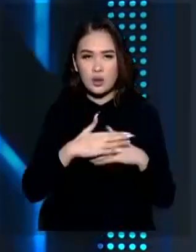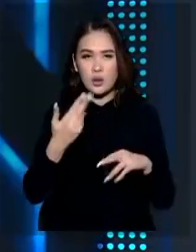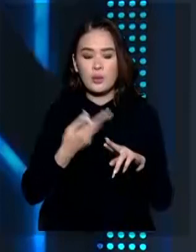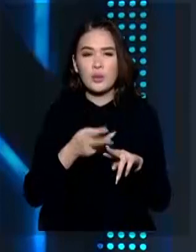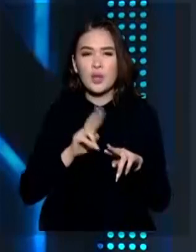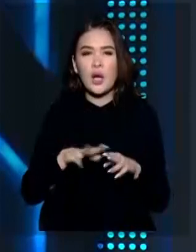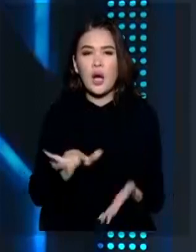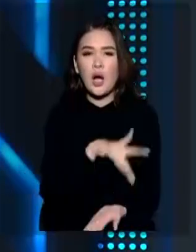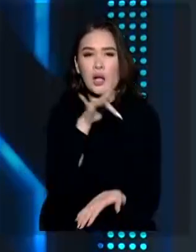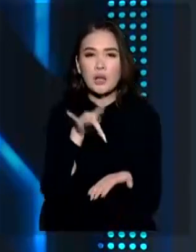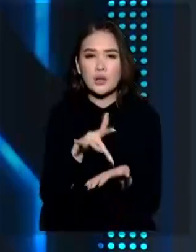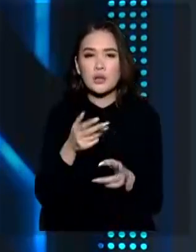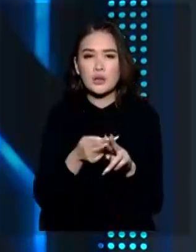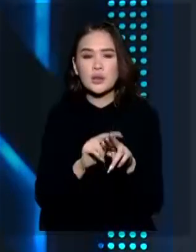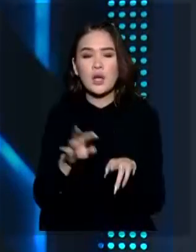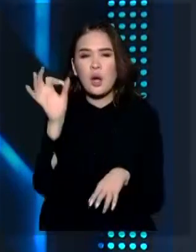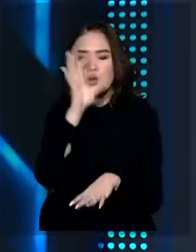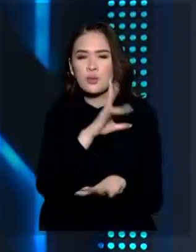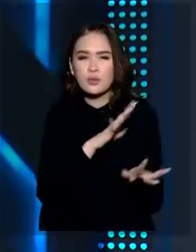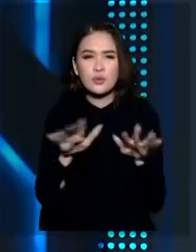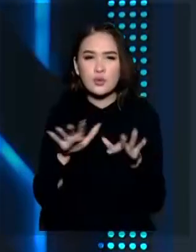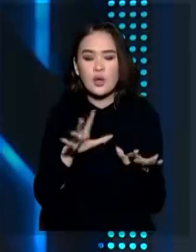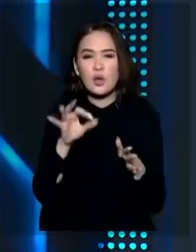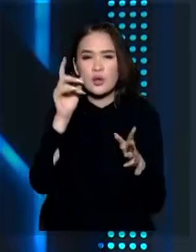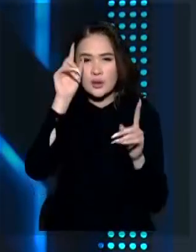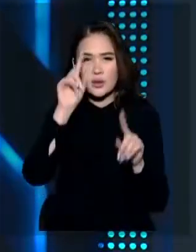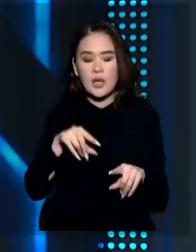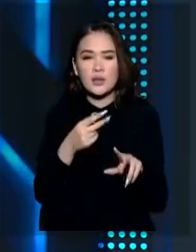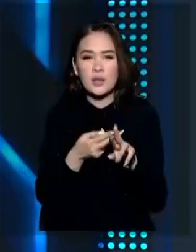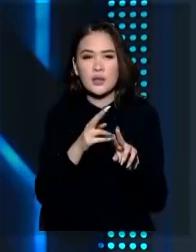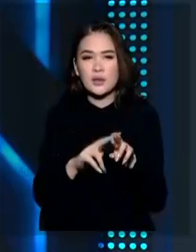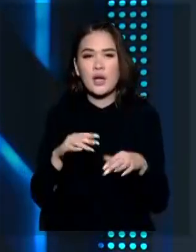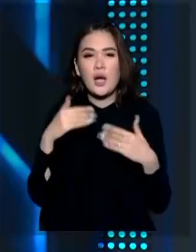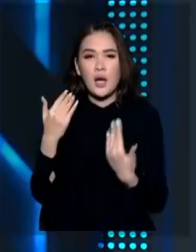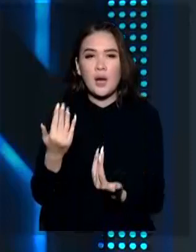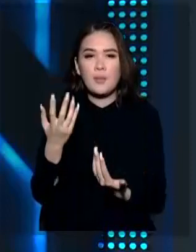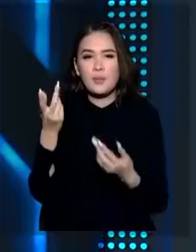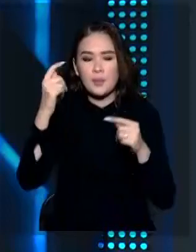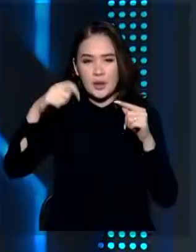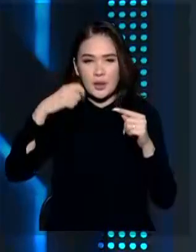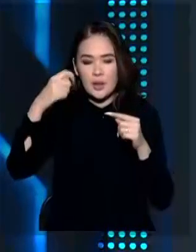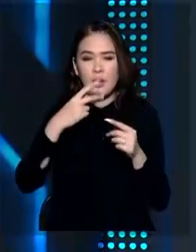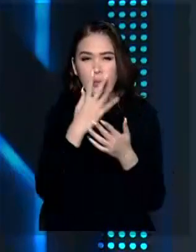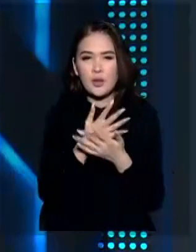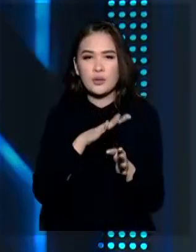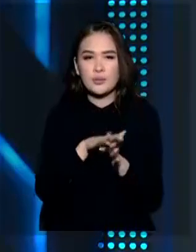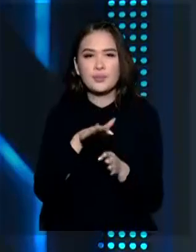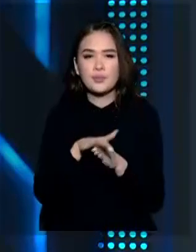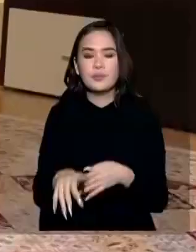Сондықтан саланың қыр-сырын түгел меңгерген. Әріптесім Жұлдыз Қайраттың бейне материалында толығырақ.